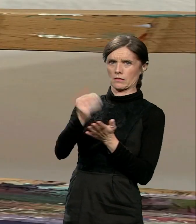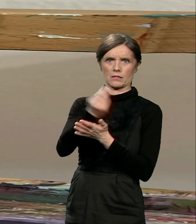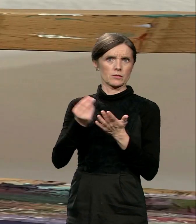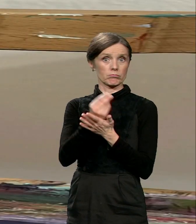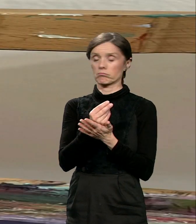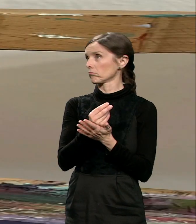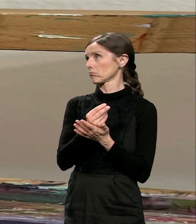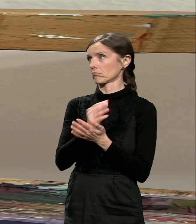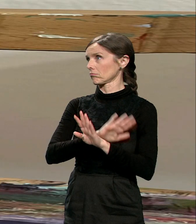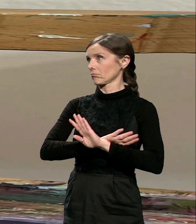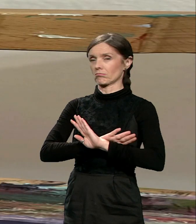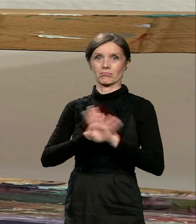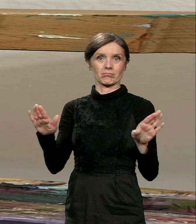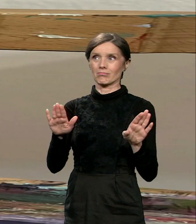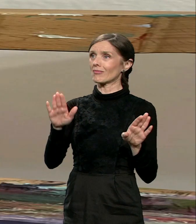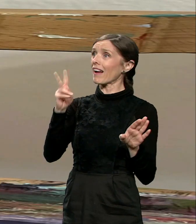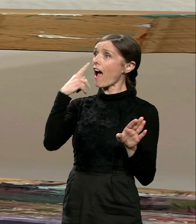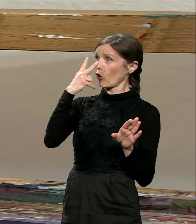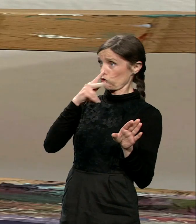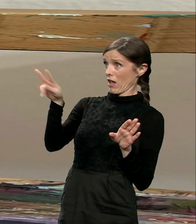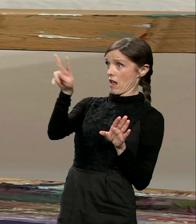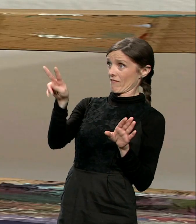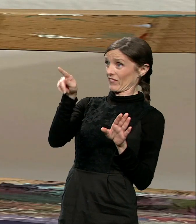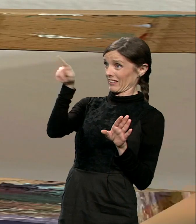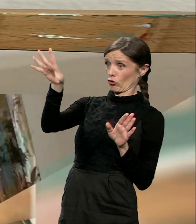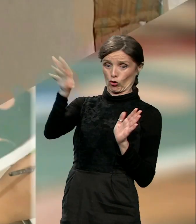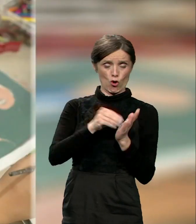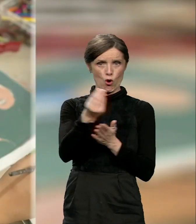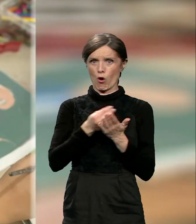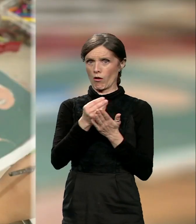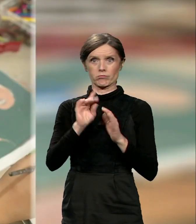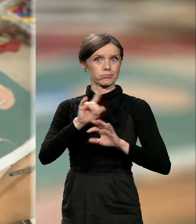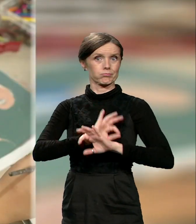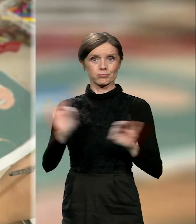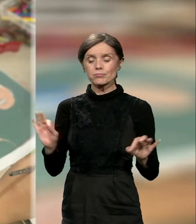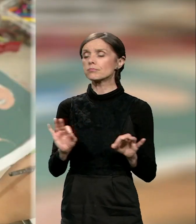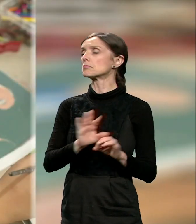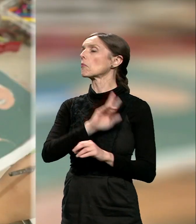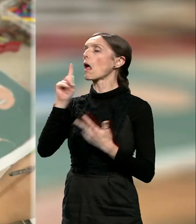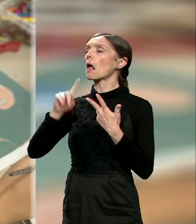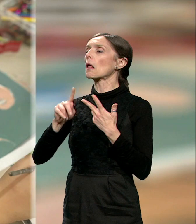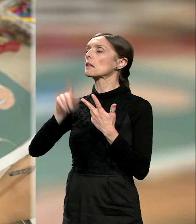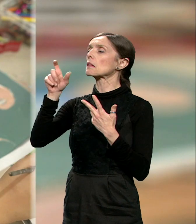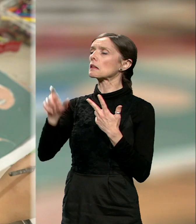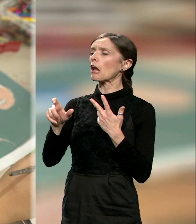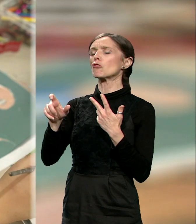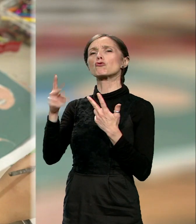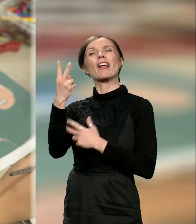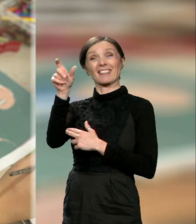u potpunosti, znači to precrtavanje onoga što jeste. Onda imamo dvoje koji su